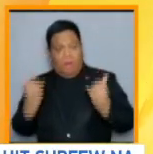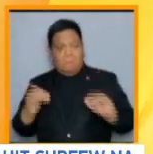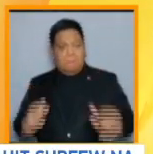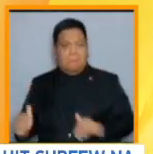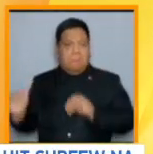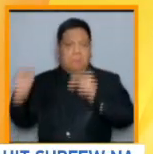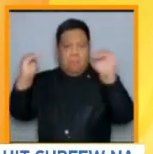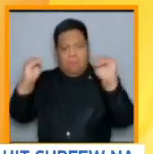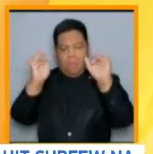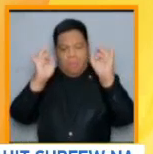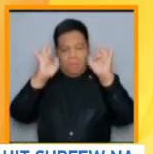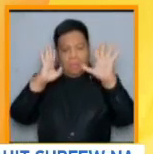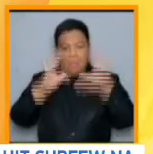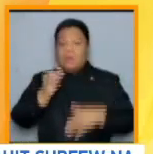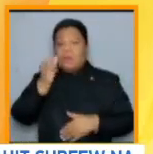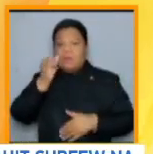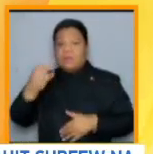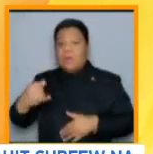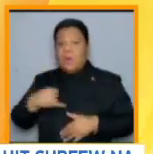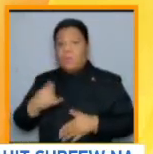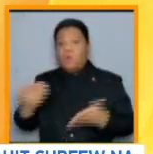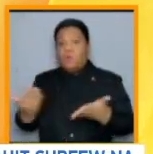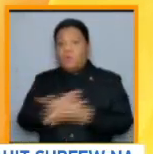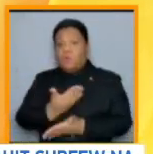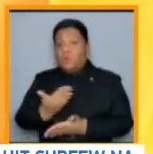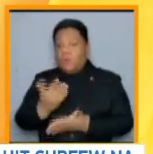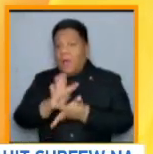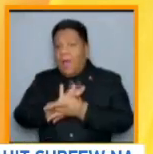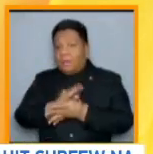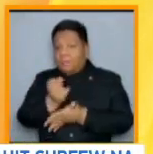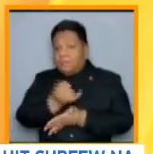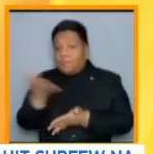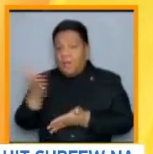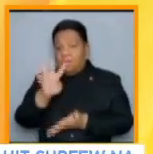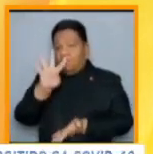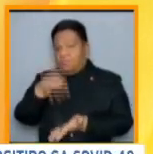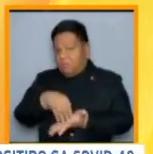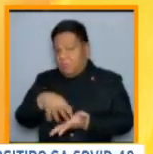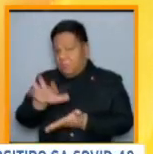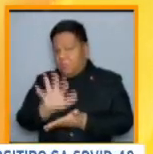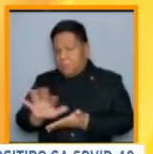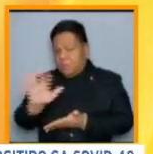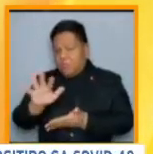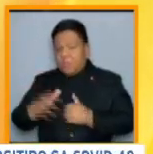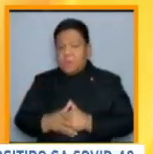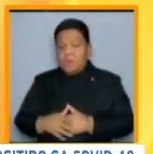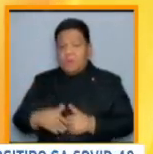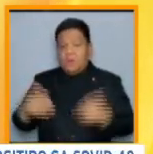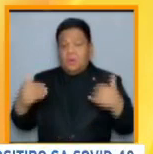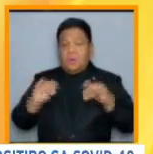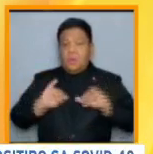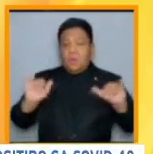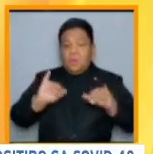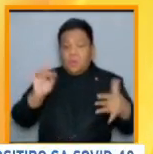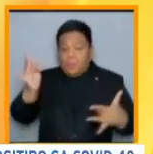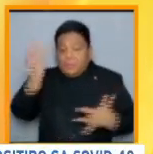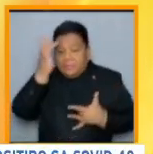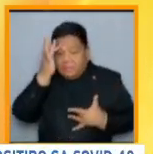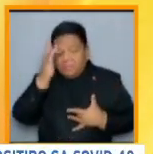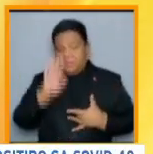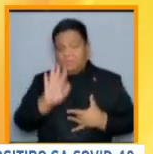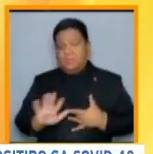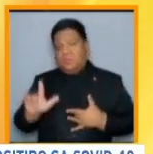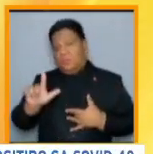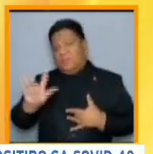bagong kaso. Tumaas din sa 24,992 ang mga aktibong kaso dahil mas marami ang mga bagong kaso kaysa sa mga